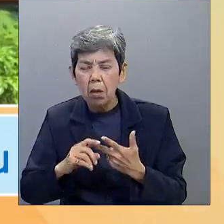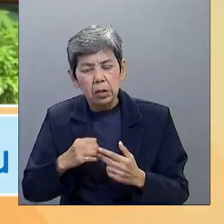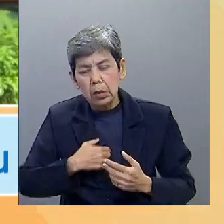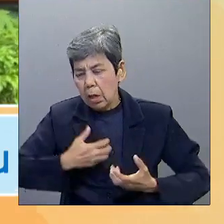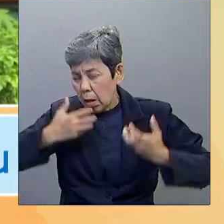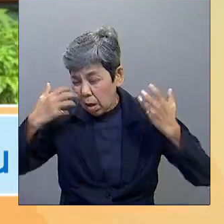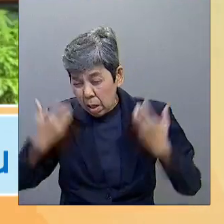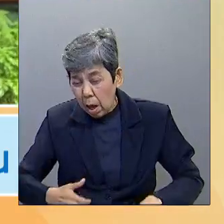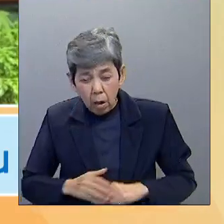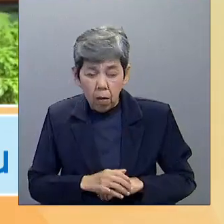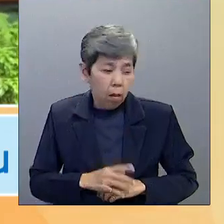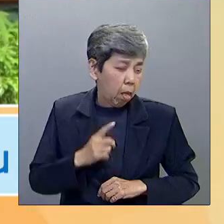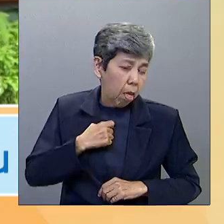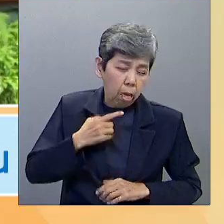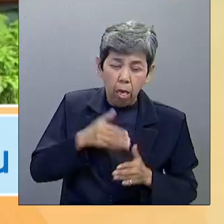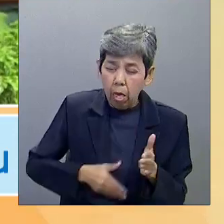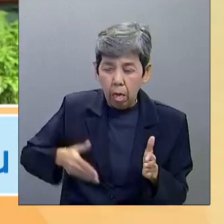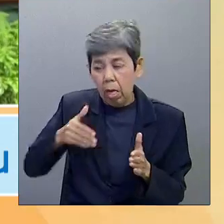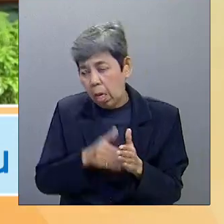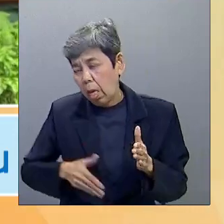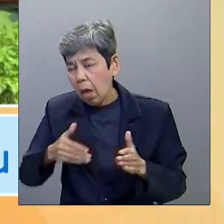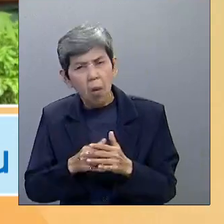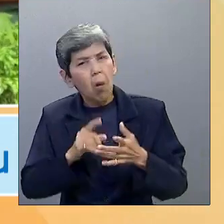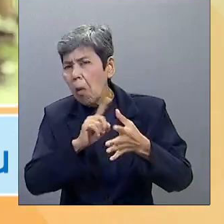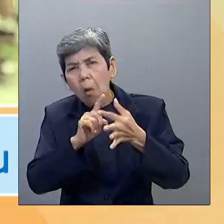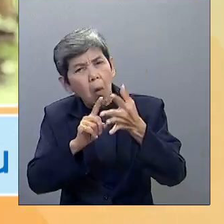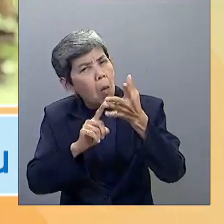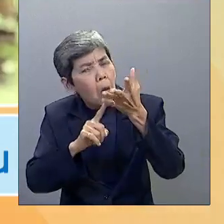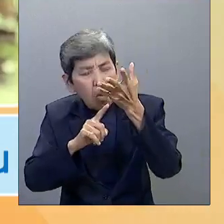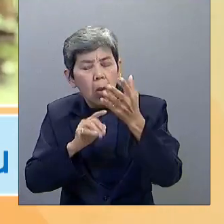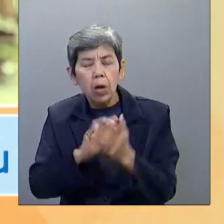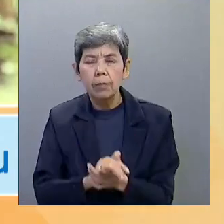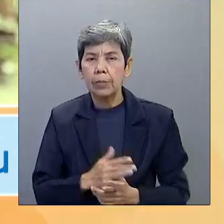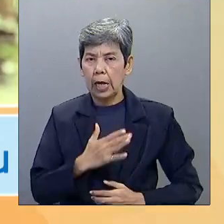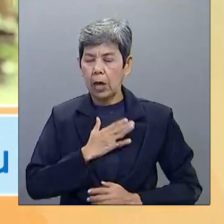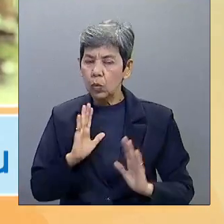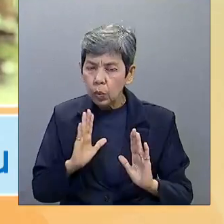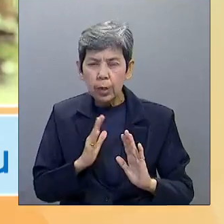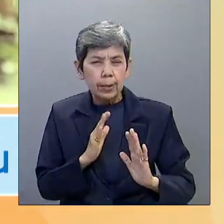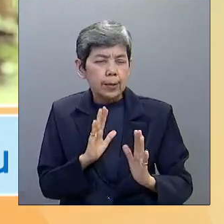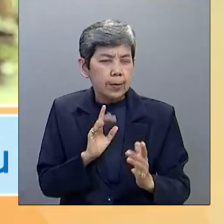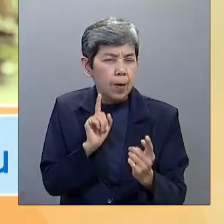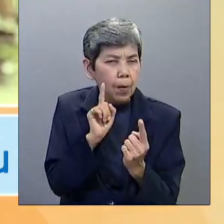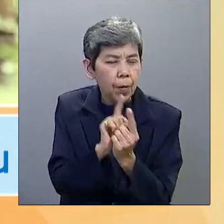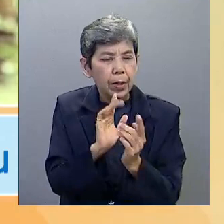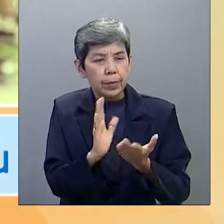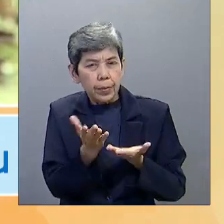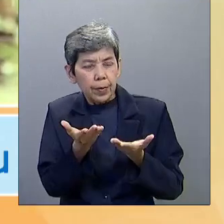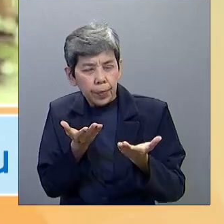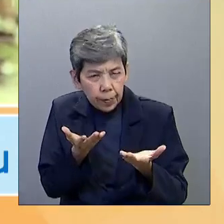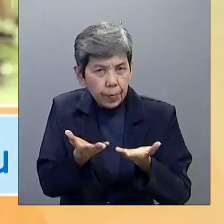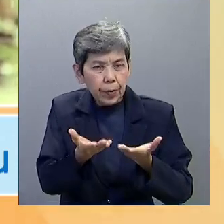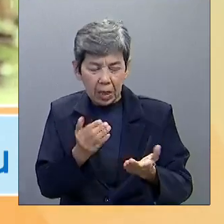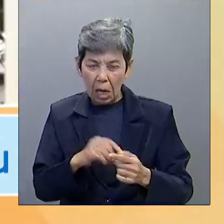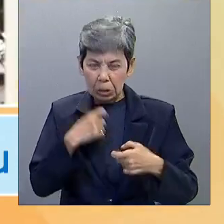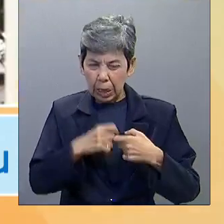ระที่ความแล้วตัวเองไม่ประสบความสำเร็จมันมีหลากหลายสาเหตุอะค่ะเพราะฉะนั้นเราค่อยๆขี้เหมือนการต่อซิกซอว์แรกๆจ